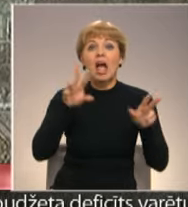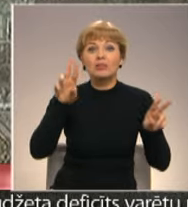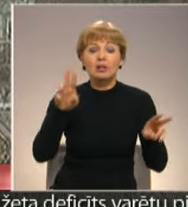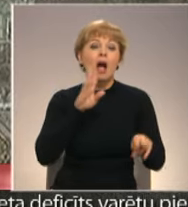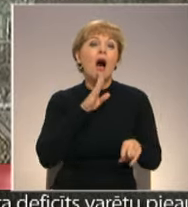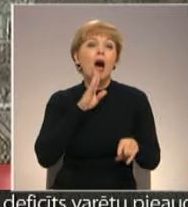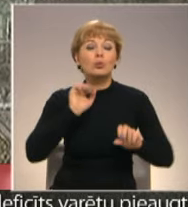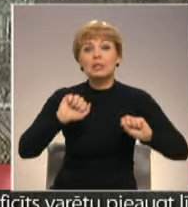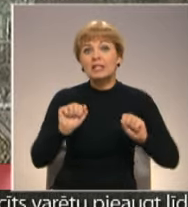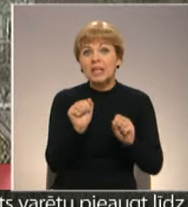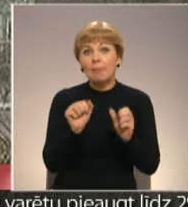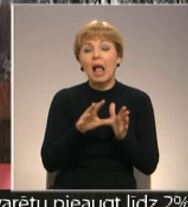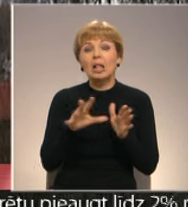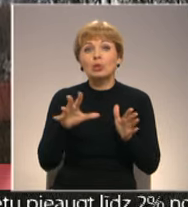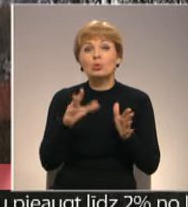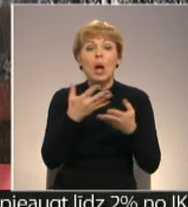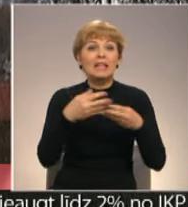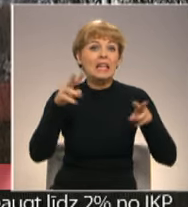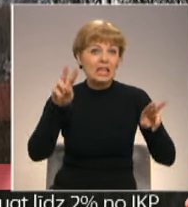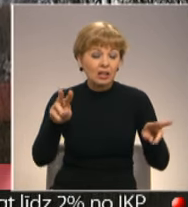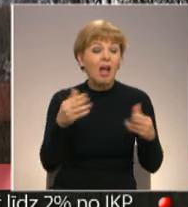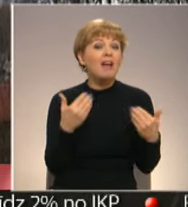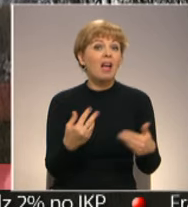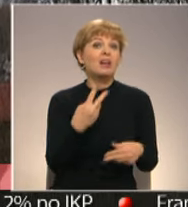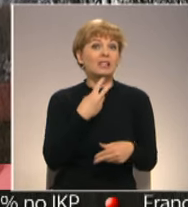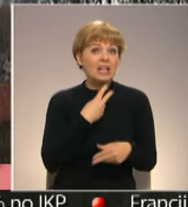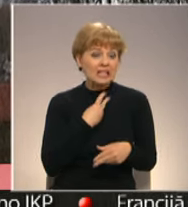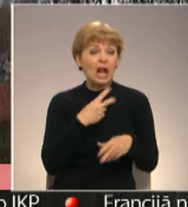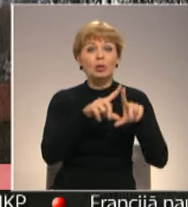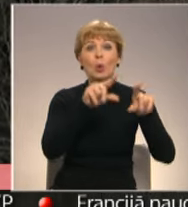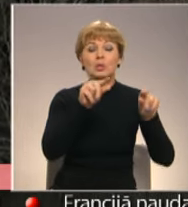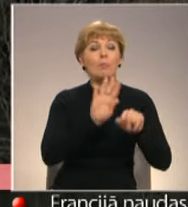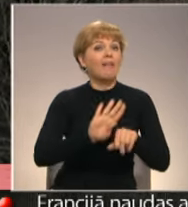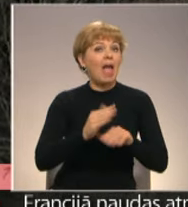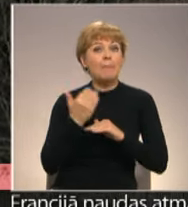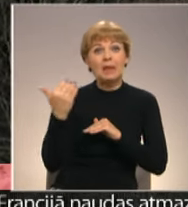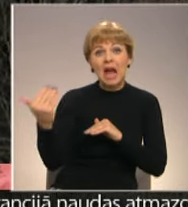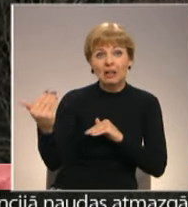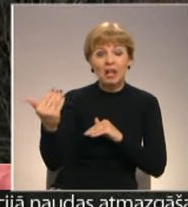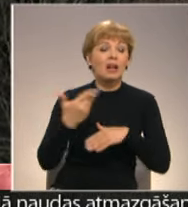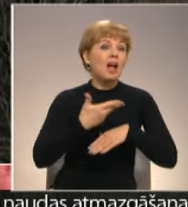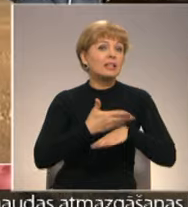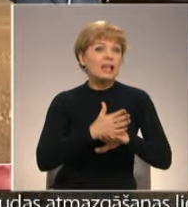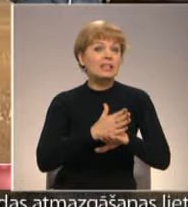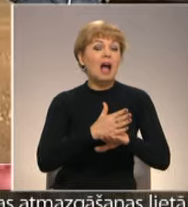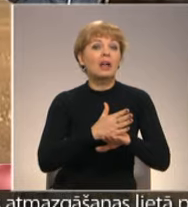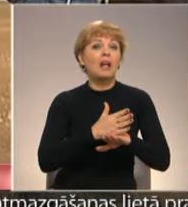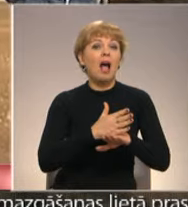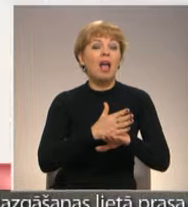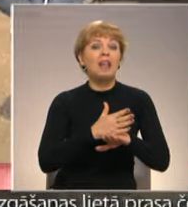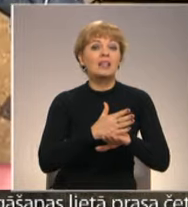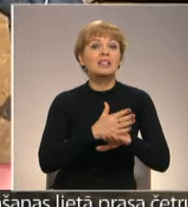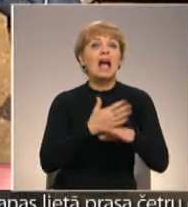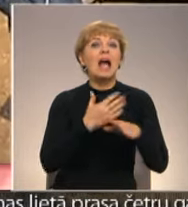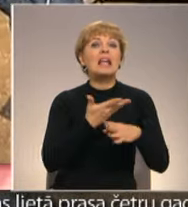alūksnes ziemeļa austrumu elektriskie tīkli. Bet nu izrādās, ka tā uzņēmumam nepieder, tā tad arī nesadalas tīklam. Redz, kur rakstīts